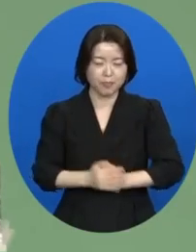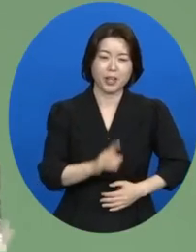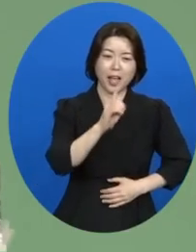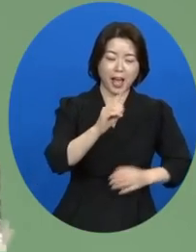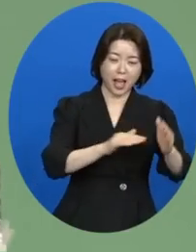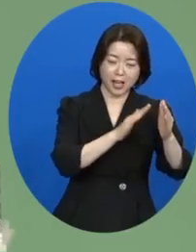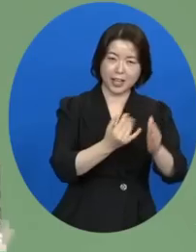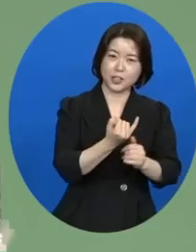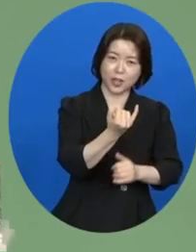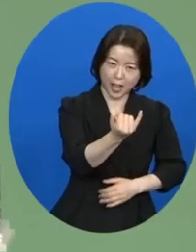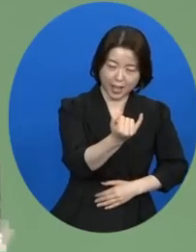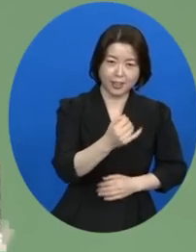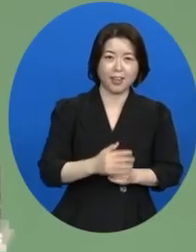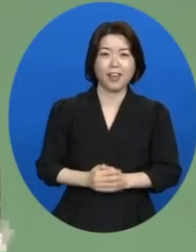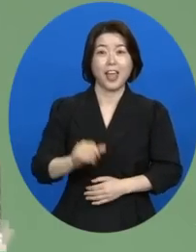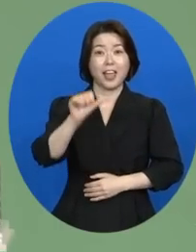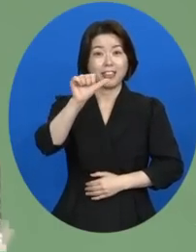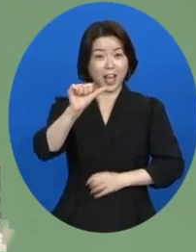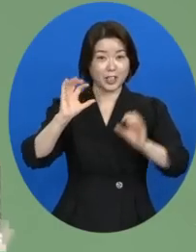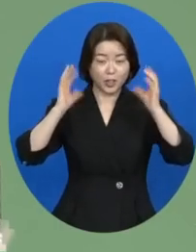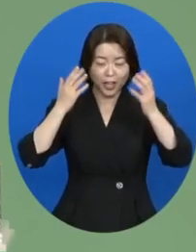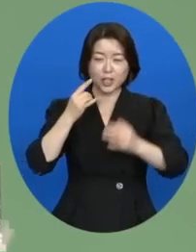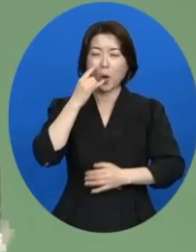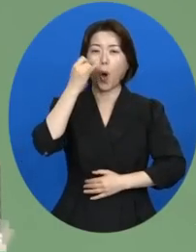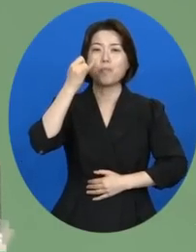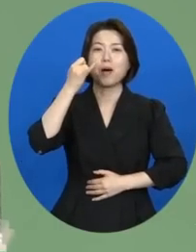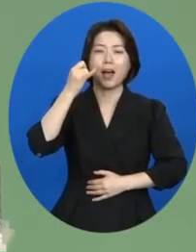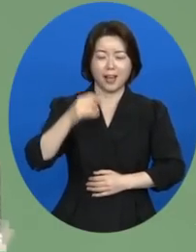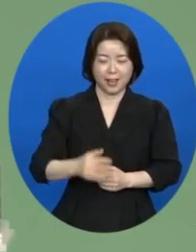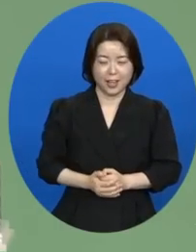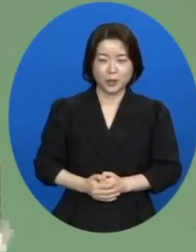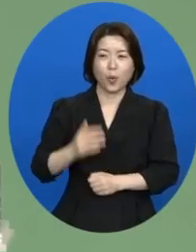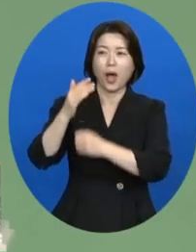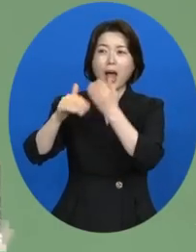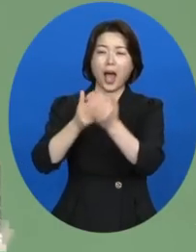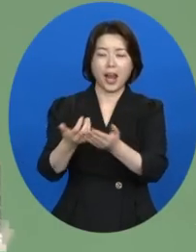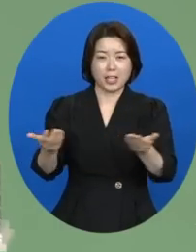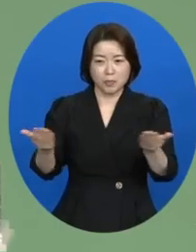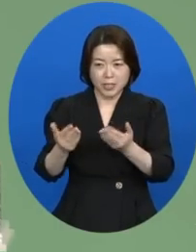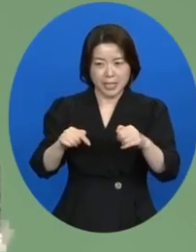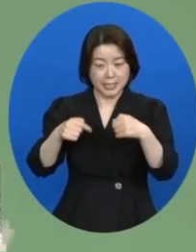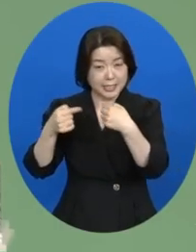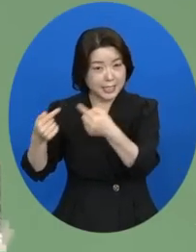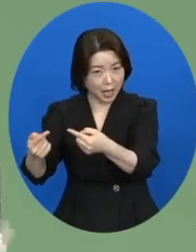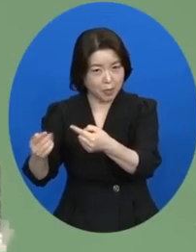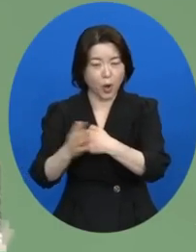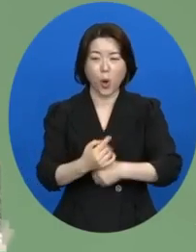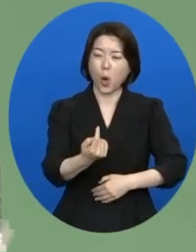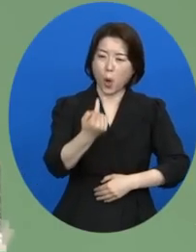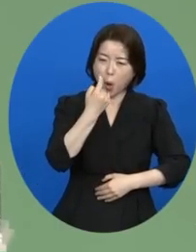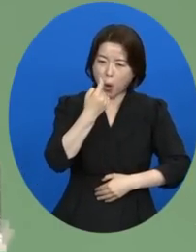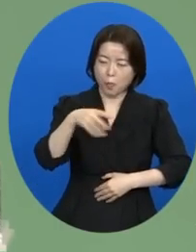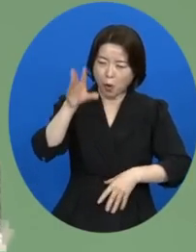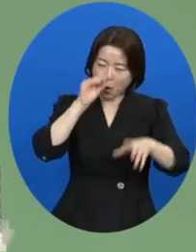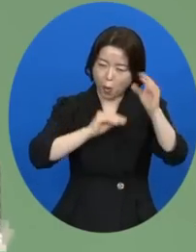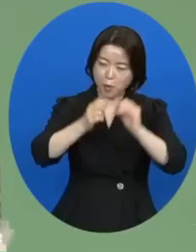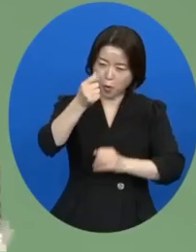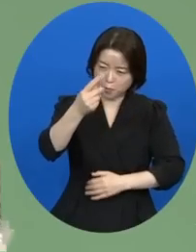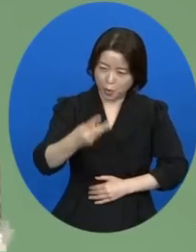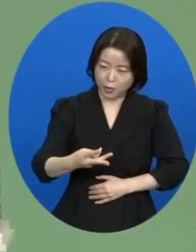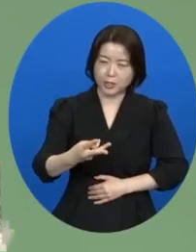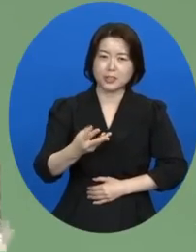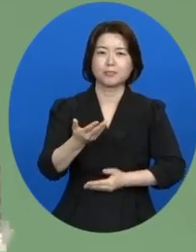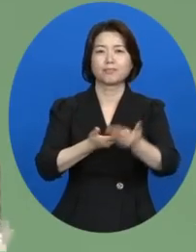아내로 다섯 아이들의 어머니로 하나님의 일에 참여하면서 배운 몇 가지를 나누려고